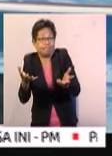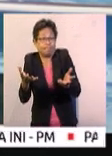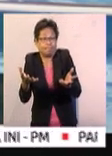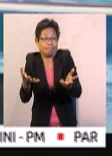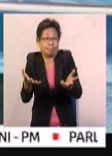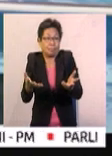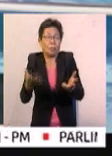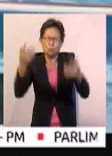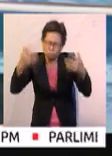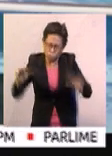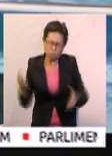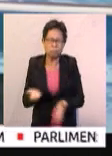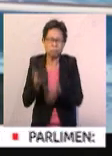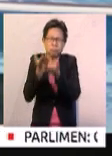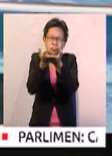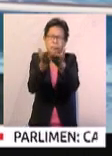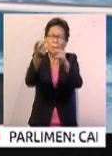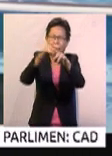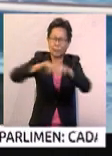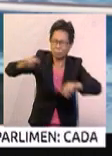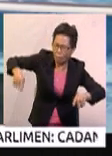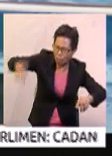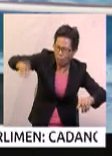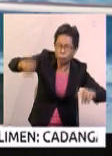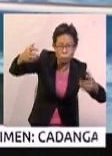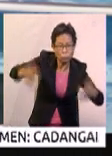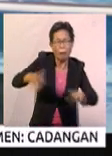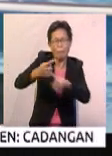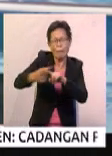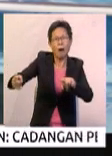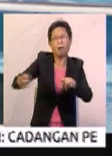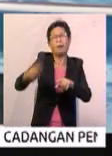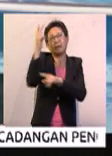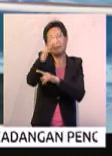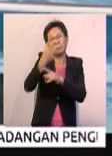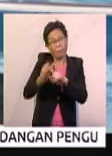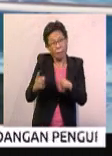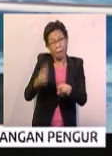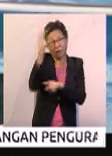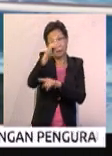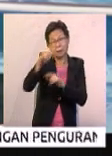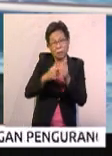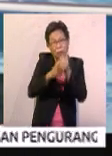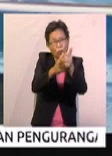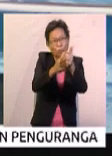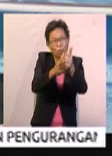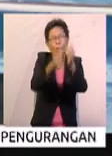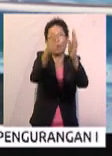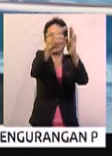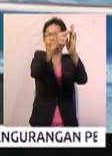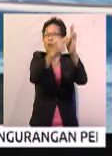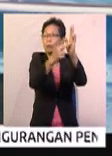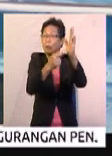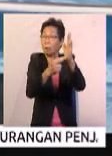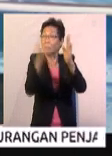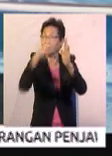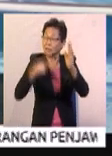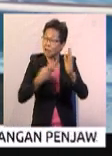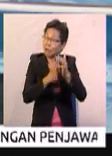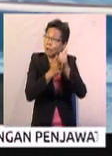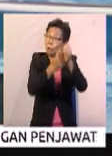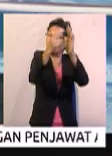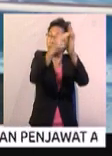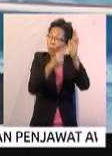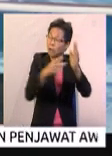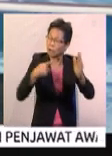telah dikemukakan kepada mahkamah. Tetapi sebagai kerajaan yang patuh pada the rule of law, kita